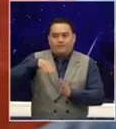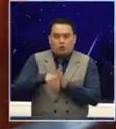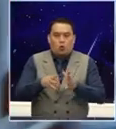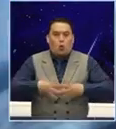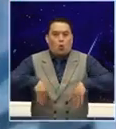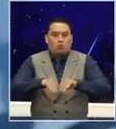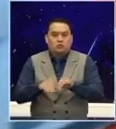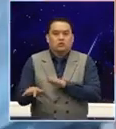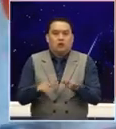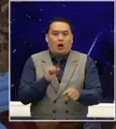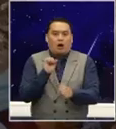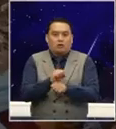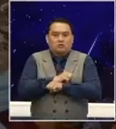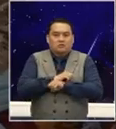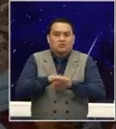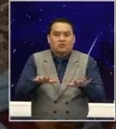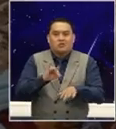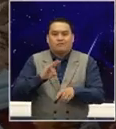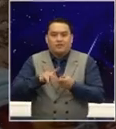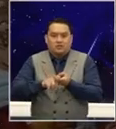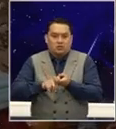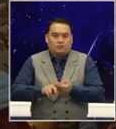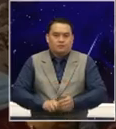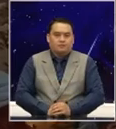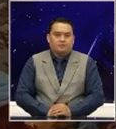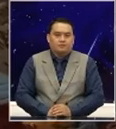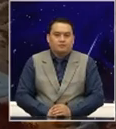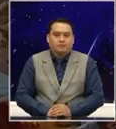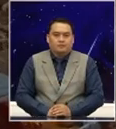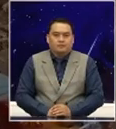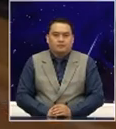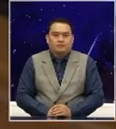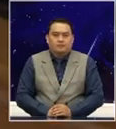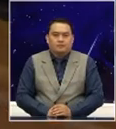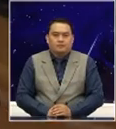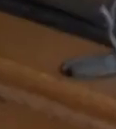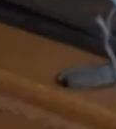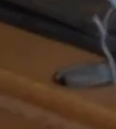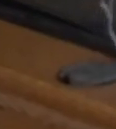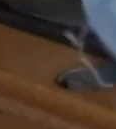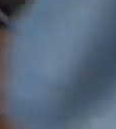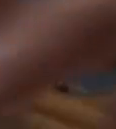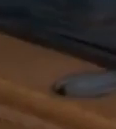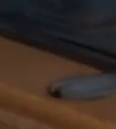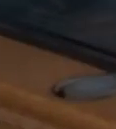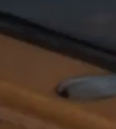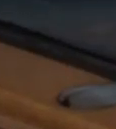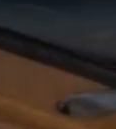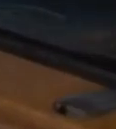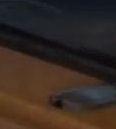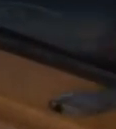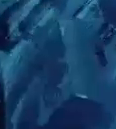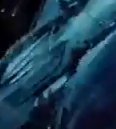общее дело, чтобы остановить распространение инфекции. Евгения Присяжная, Абылай Кутыкбай, телеканал ЖТСУ, Алакольский район.